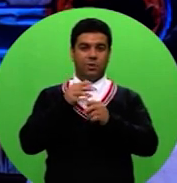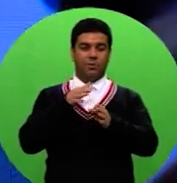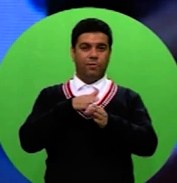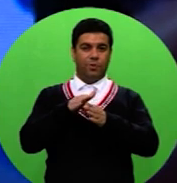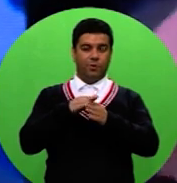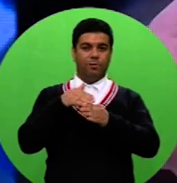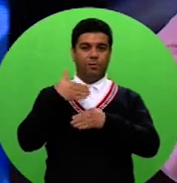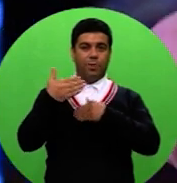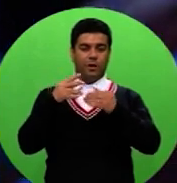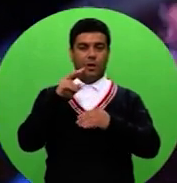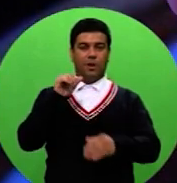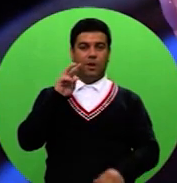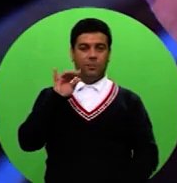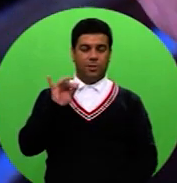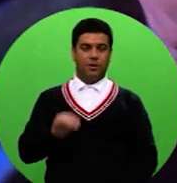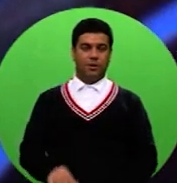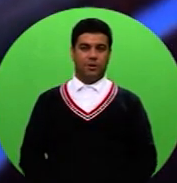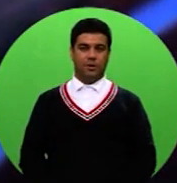Теперь займемся передними лапками.